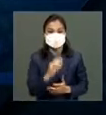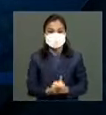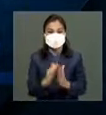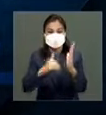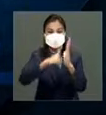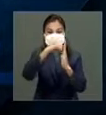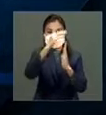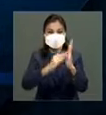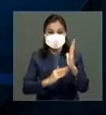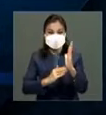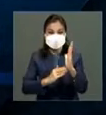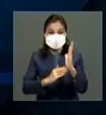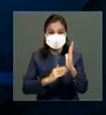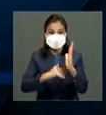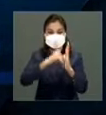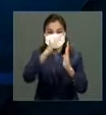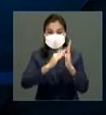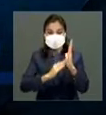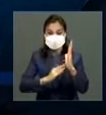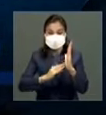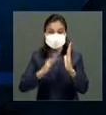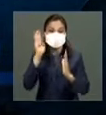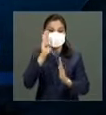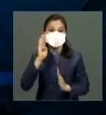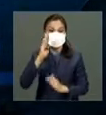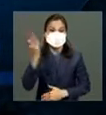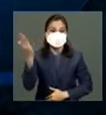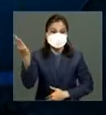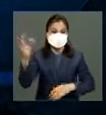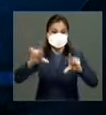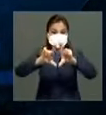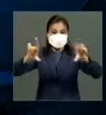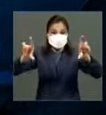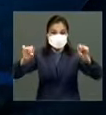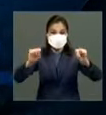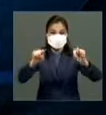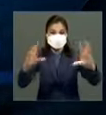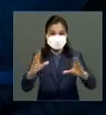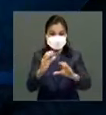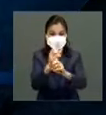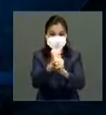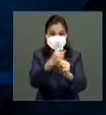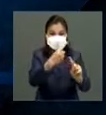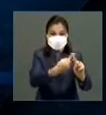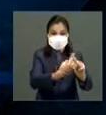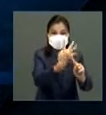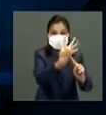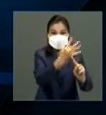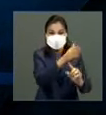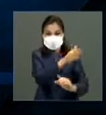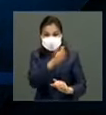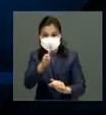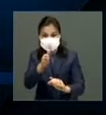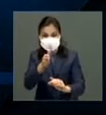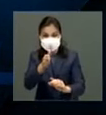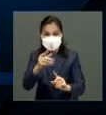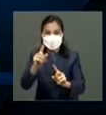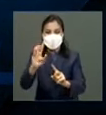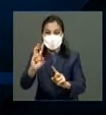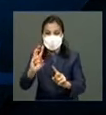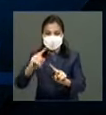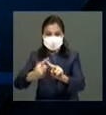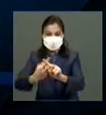ะครับสิ่งที่จะเห็นก็คือยอดรวมสะสมสำหรับระลอกนี้ตั้งแต่เมษานะครับมาถึง1เมษาถึง6พฤษภ